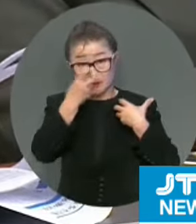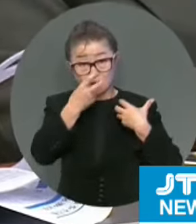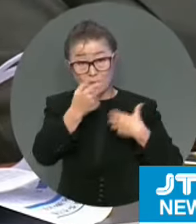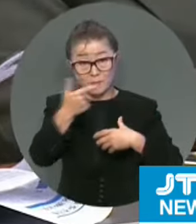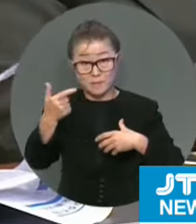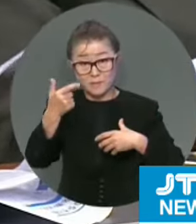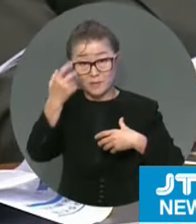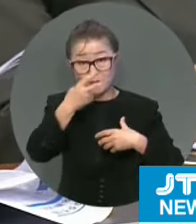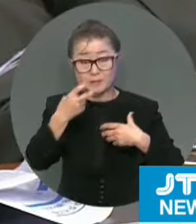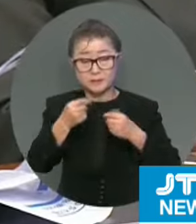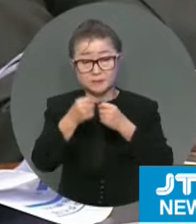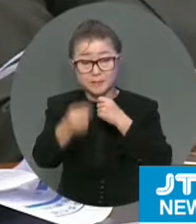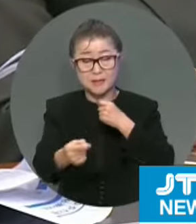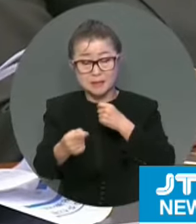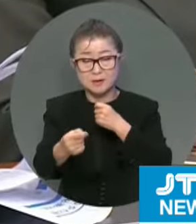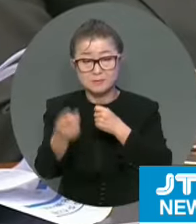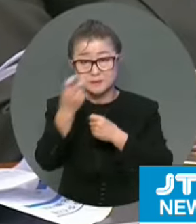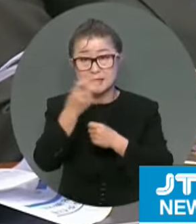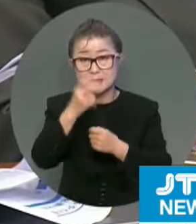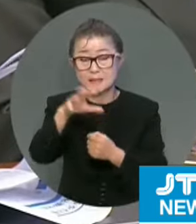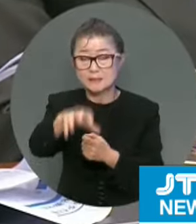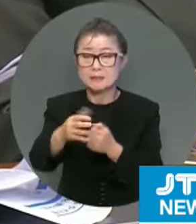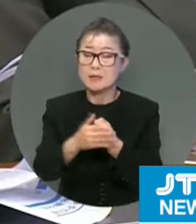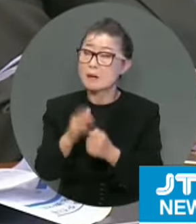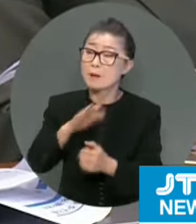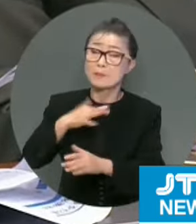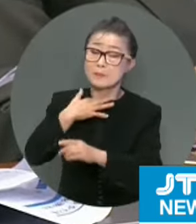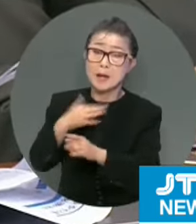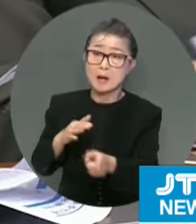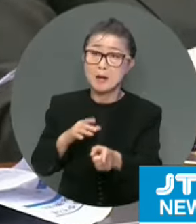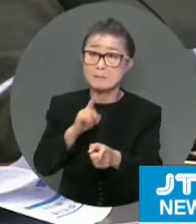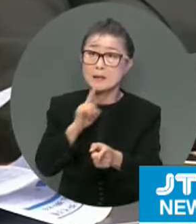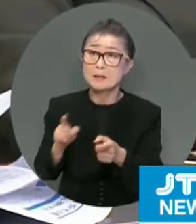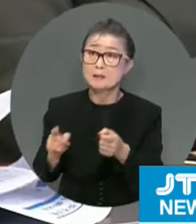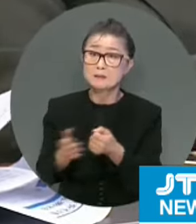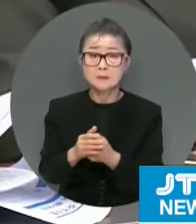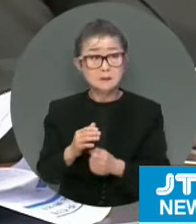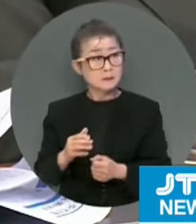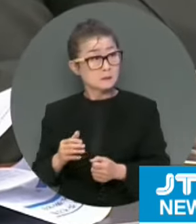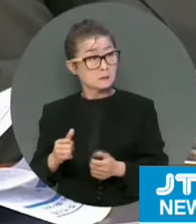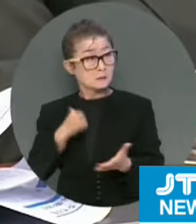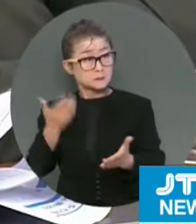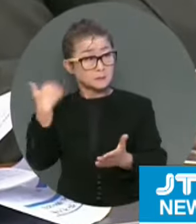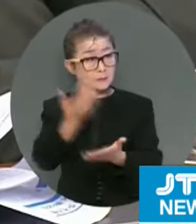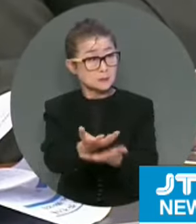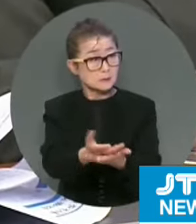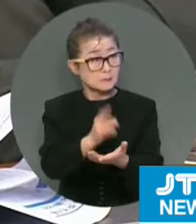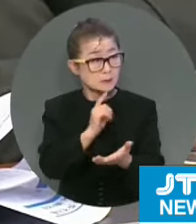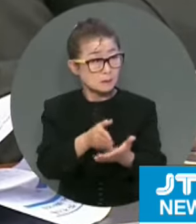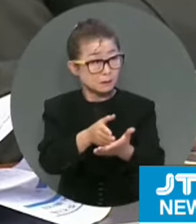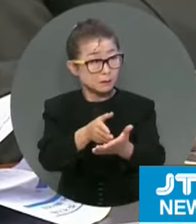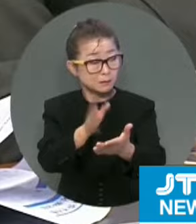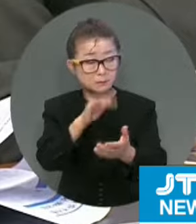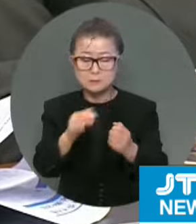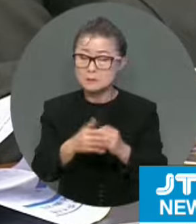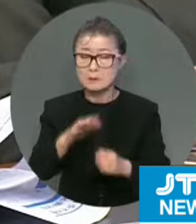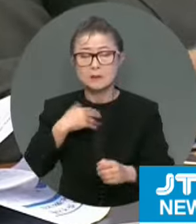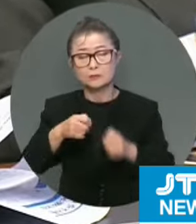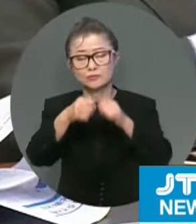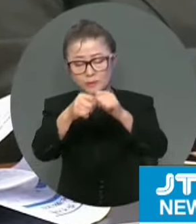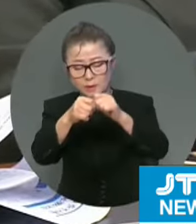이야기를 했어요. 여기에 대해서 분노하면서 구체적인 자료를 요구합니다. 우선 내용은 그날